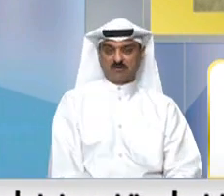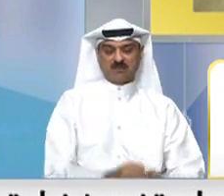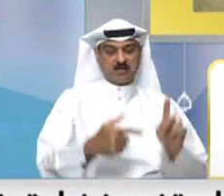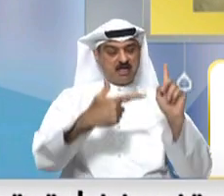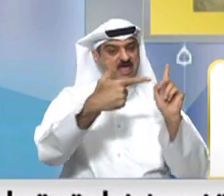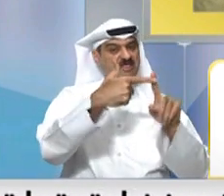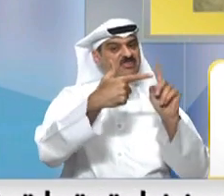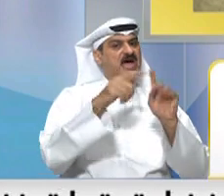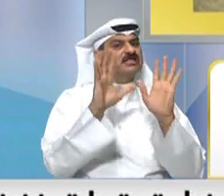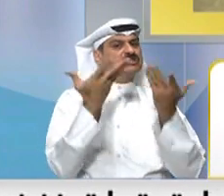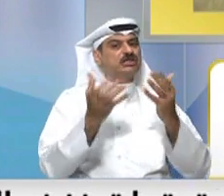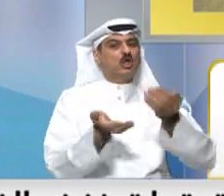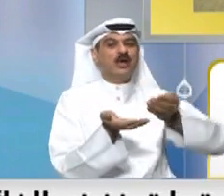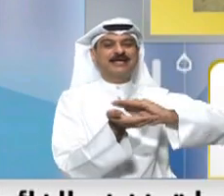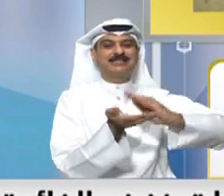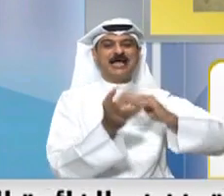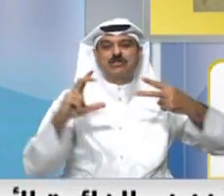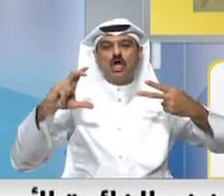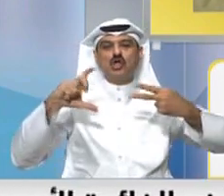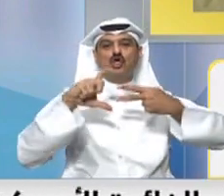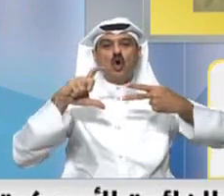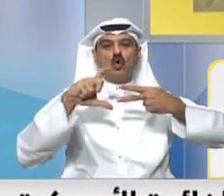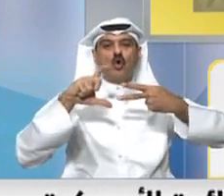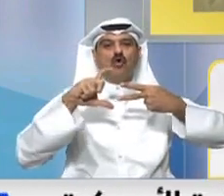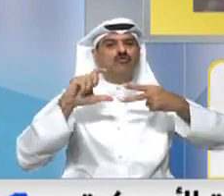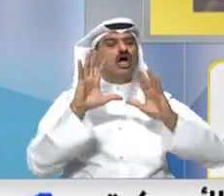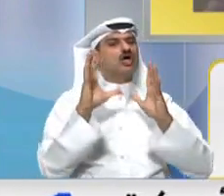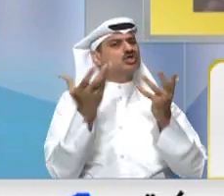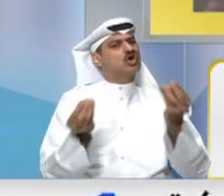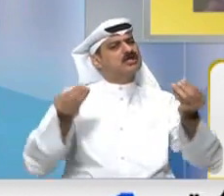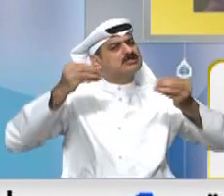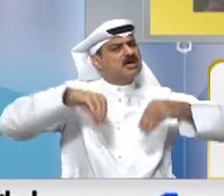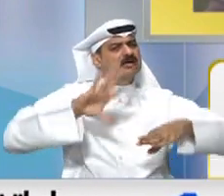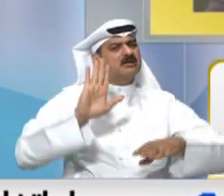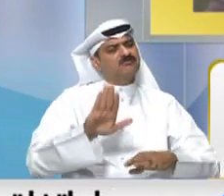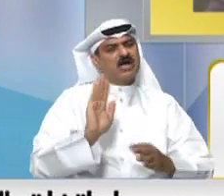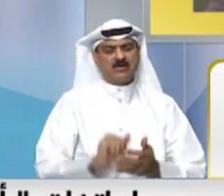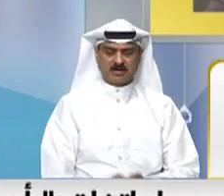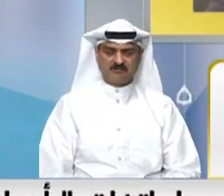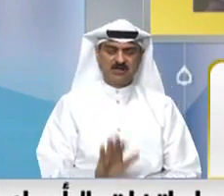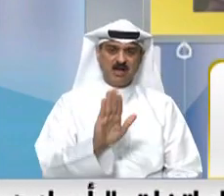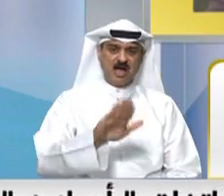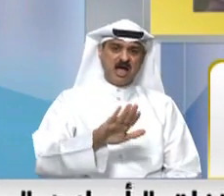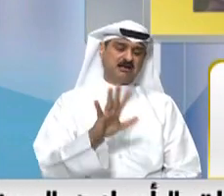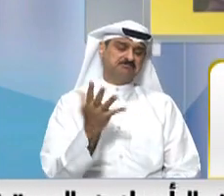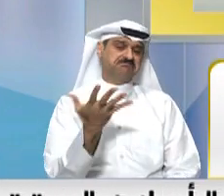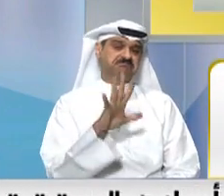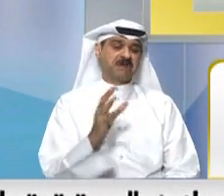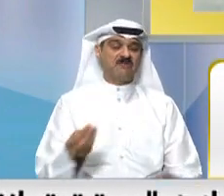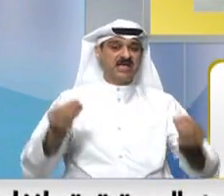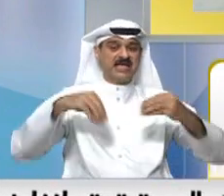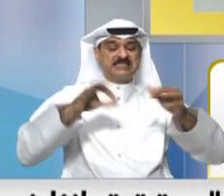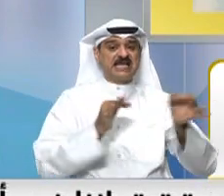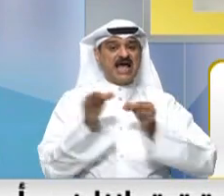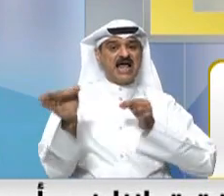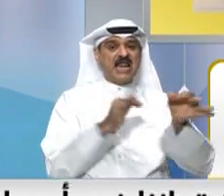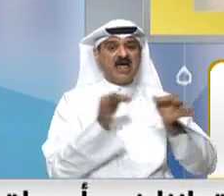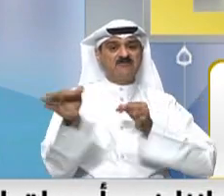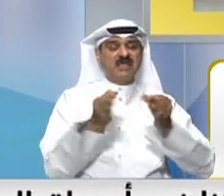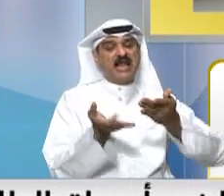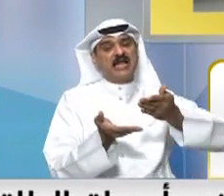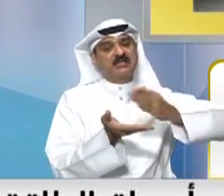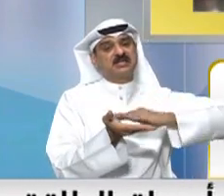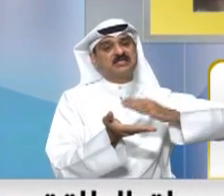والسياسات الاقتصادية. أيضا تعزيز، وربما هذا الأمر يكون سلبي إيجابي، تعزيز سياسات الحمائية الاقتصادية، وأن